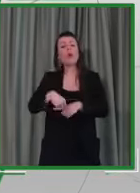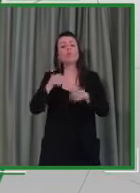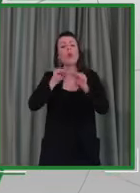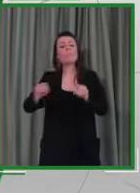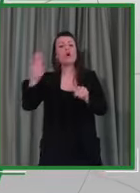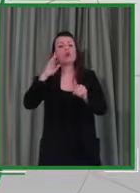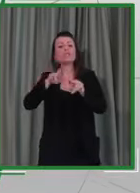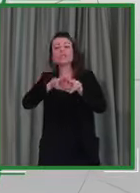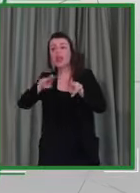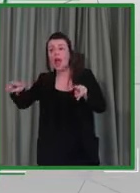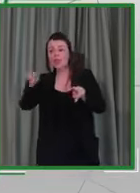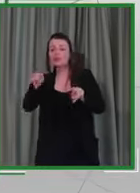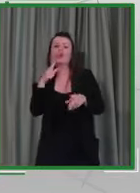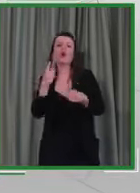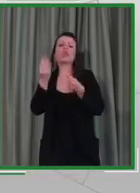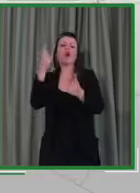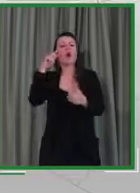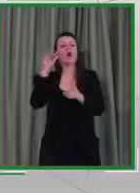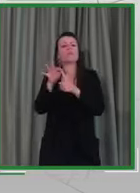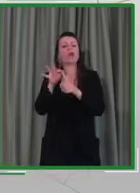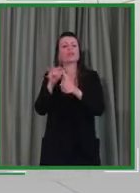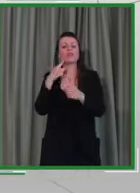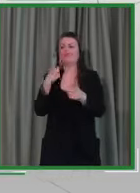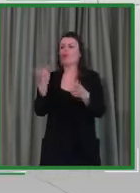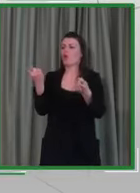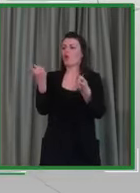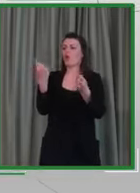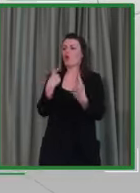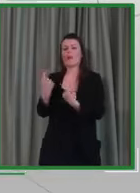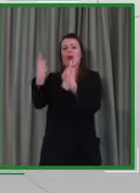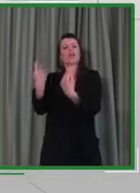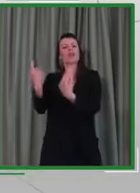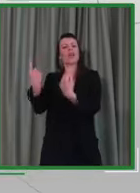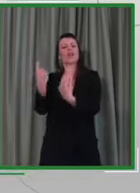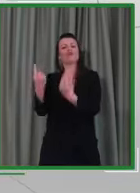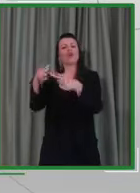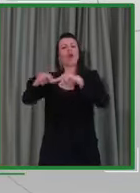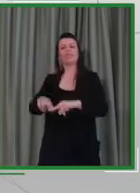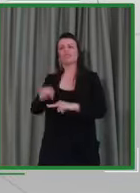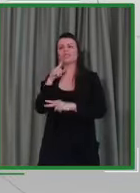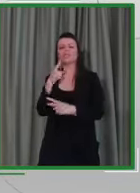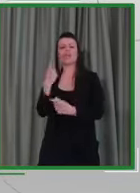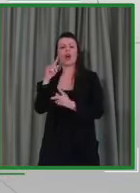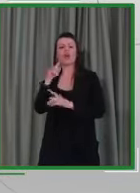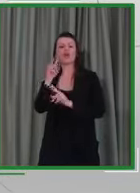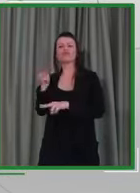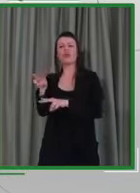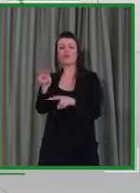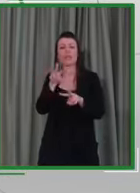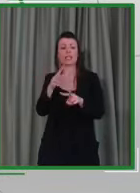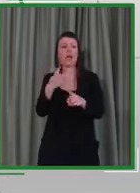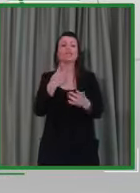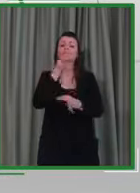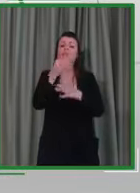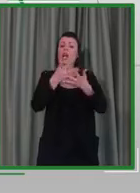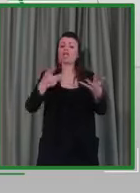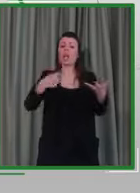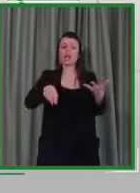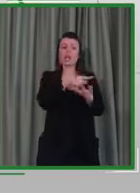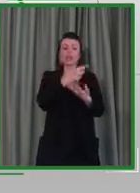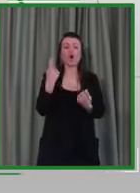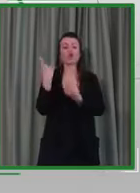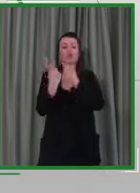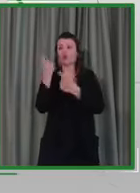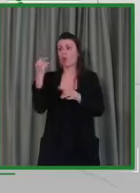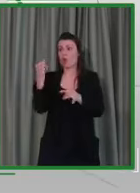degenze di sorveglianza che sul territorio a una situazione più critica degli altri e quindi quella è stata una